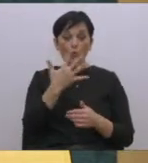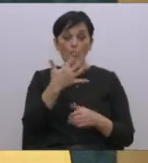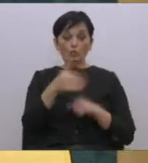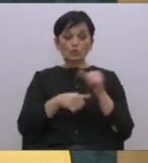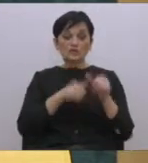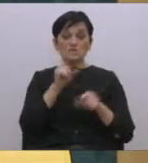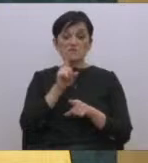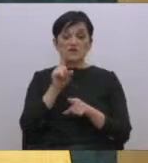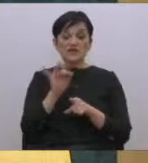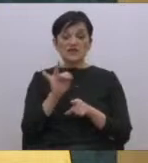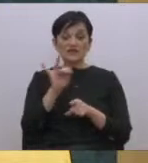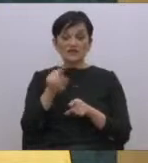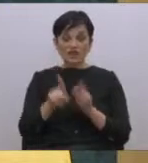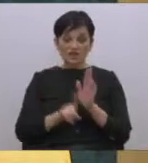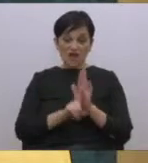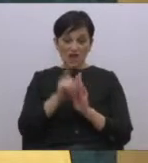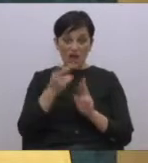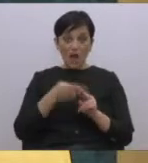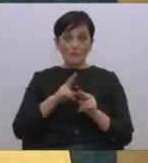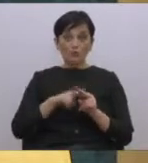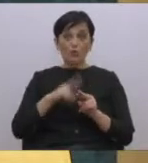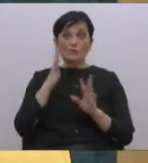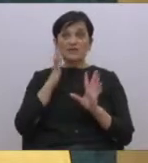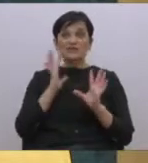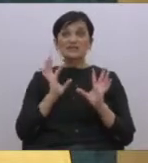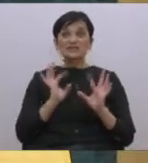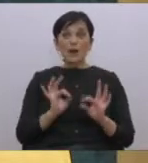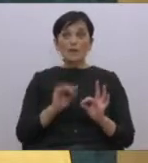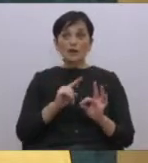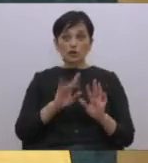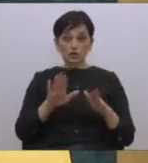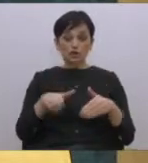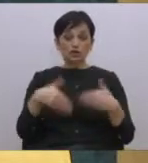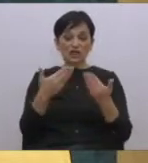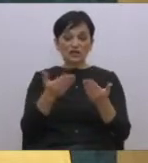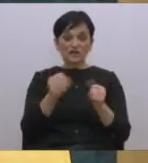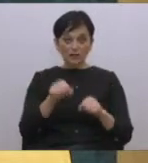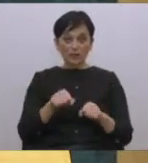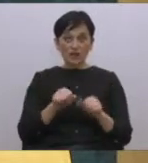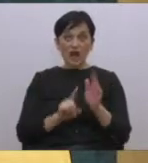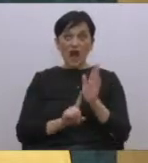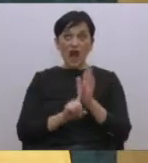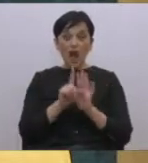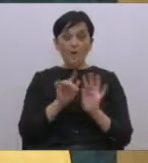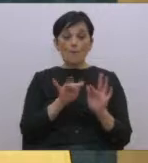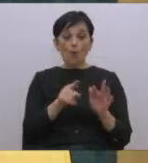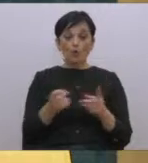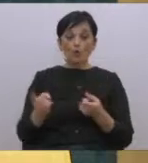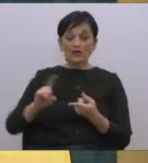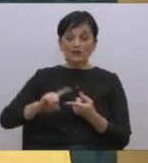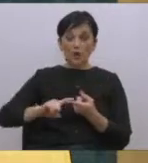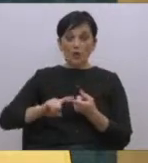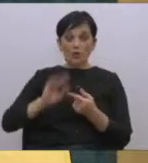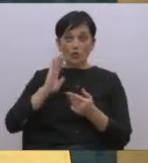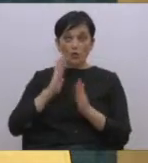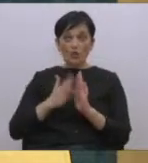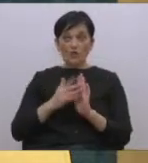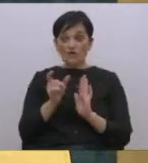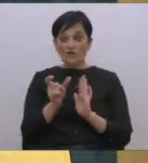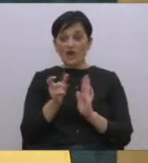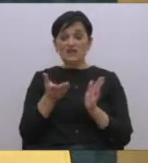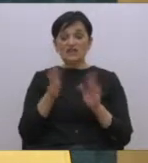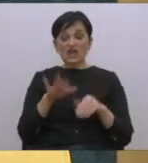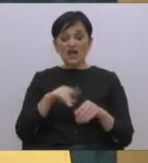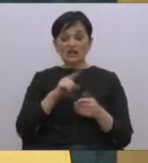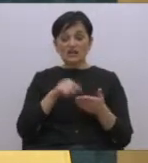pirueli ianuritan amokmedeba, da amtu samartlian ikneba, rom eșetauaze bașeguzlus, sorry, da amokmedeba da ugaușire, da amvadas. Da, na ce nis, akit